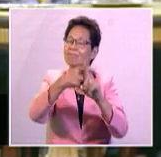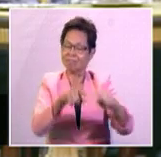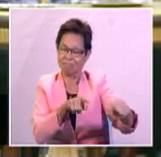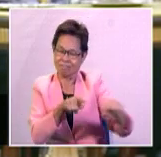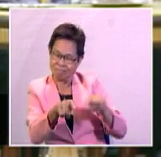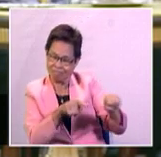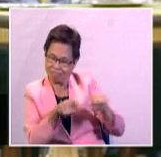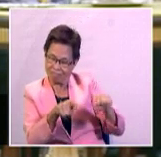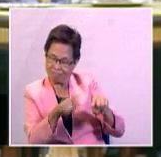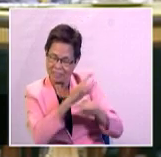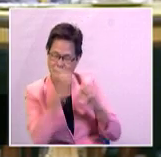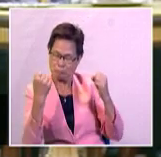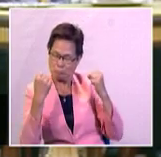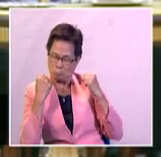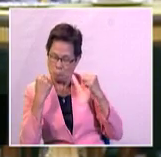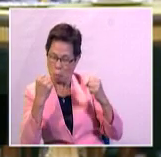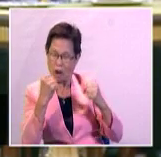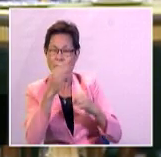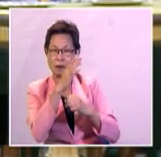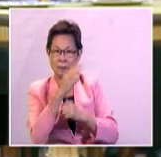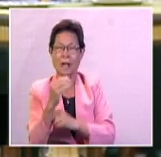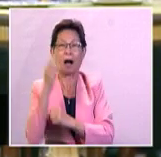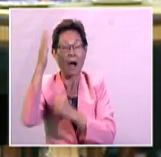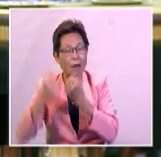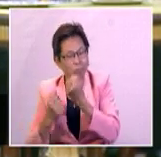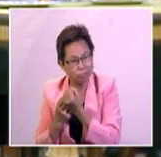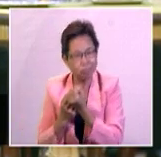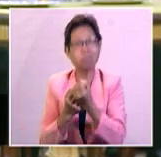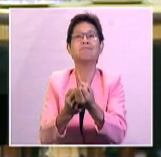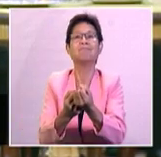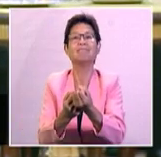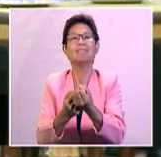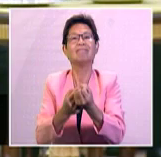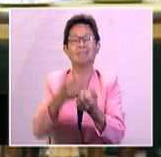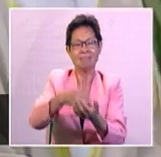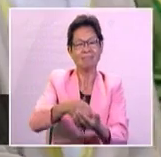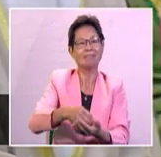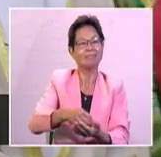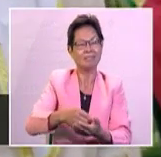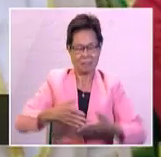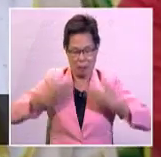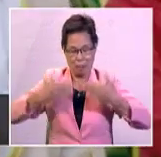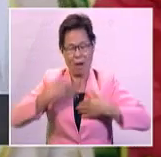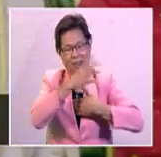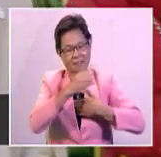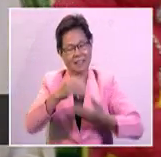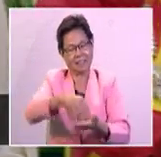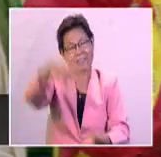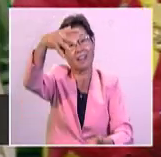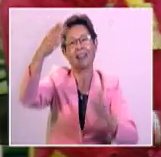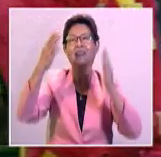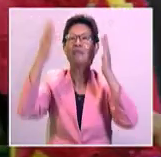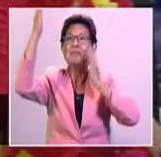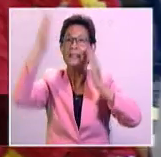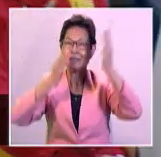dan daya tahan serta akan menyumbang kepada kesejahteraan dan kemakmuran